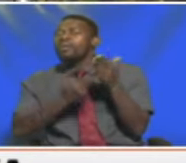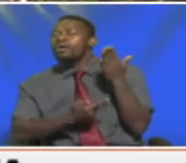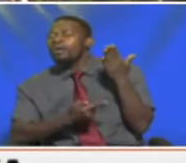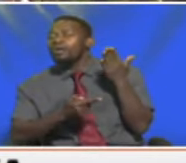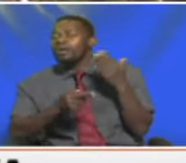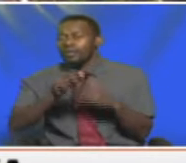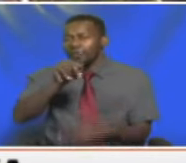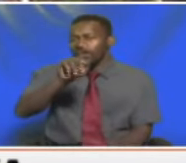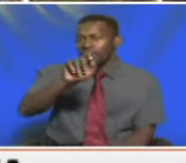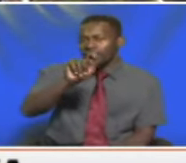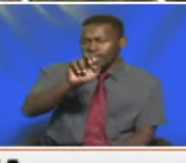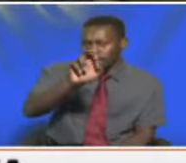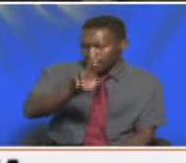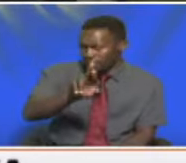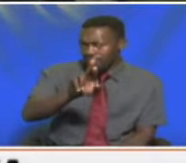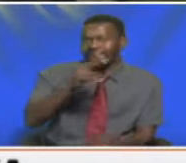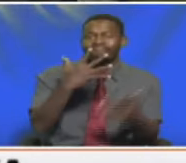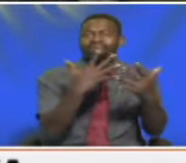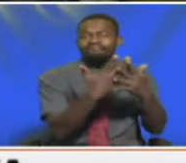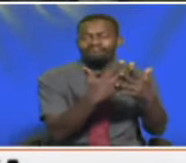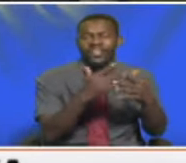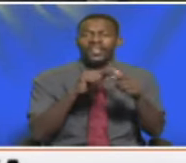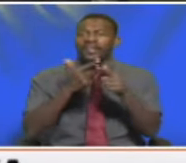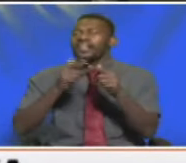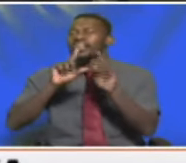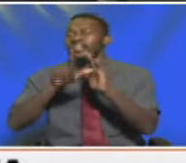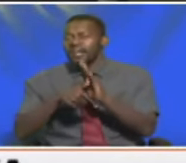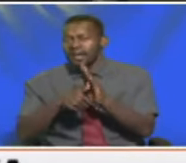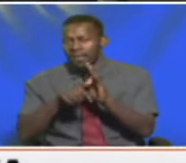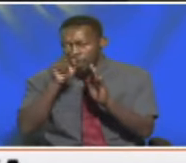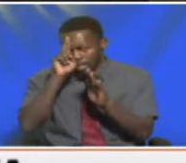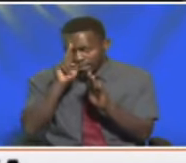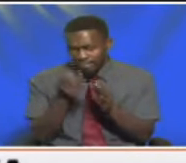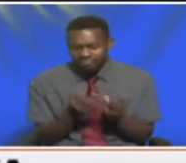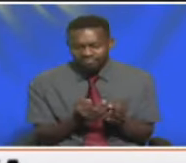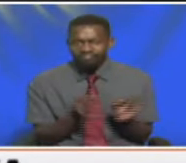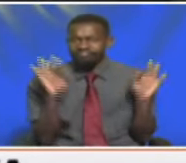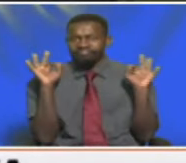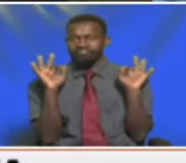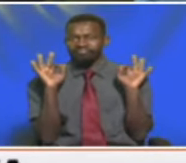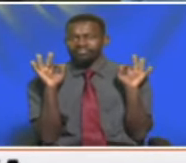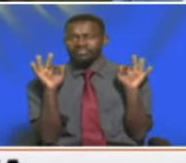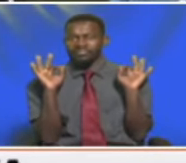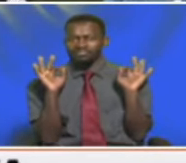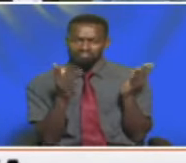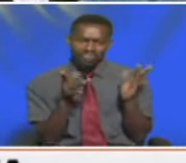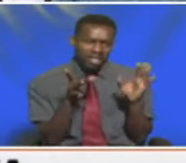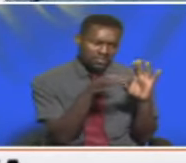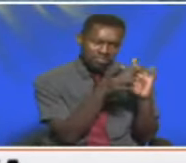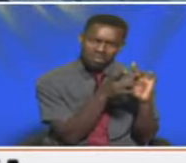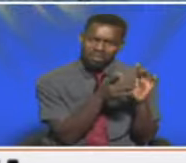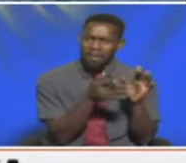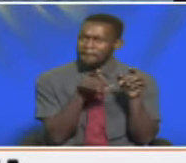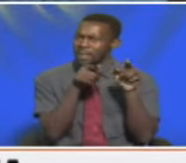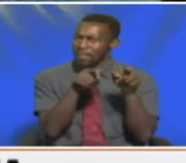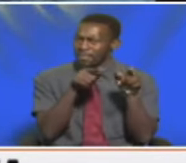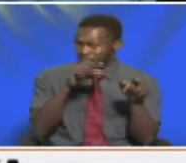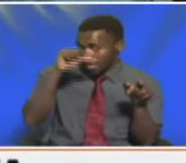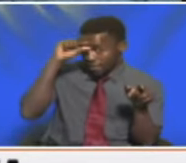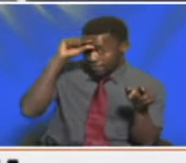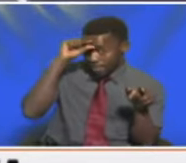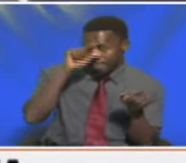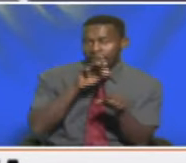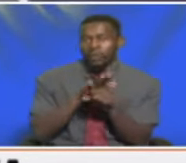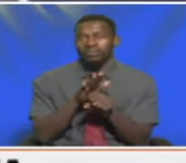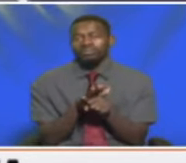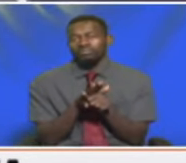baadaye aliachiliwa na polisi. Sasa vinara wa muungano wa Azimio wanalaani kitendo hicho wakikitaja kuwa cha kihuni.